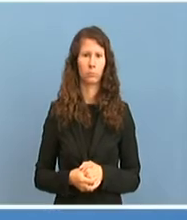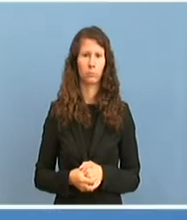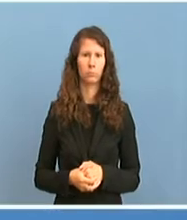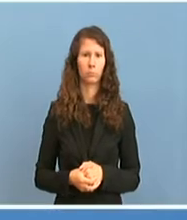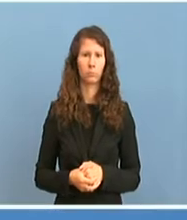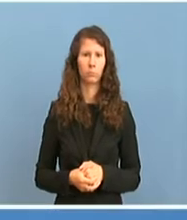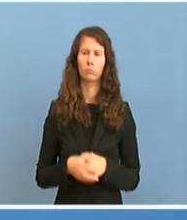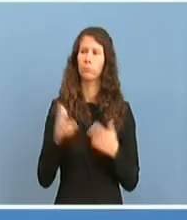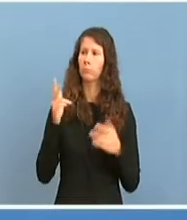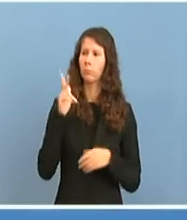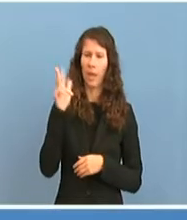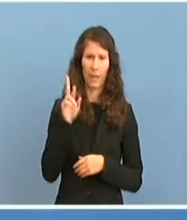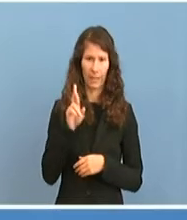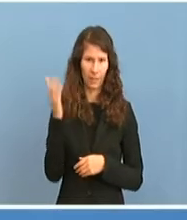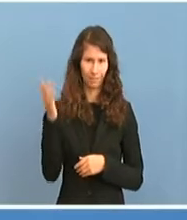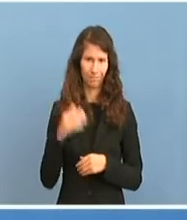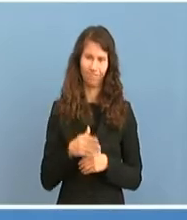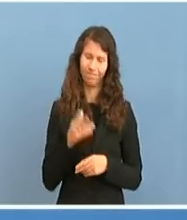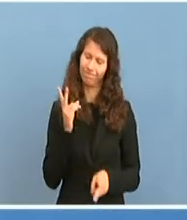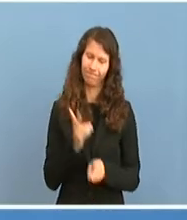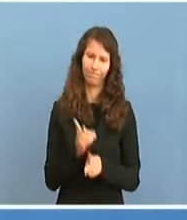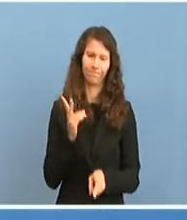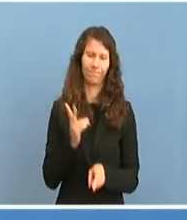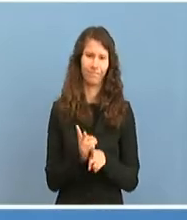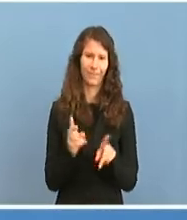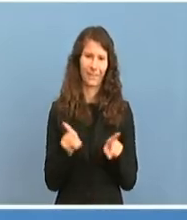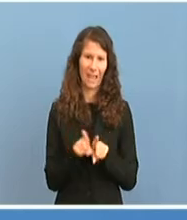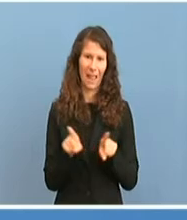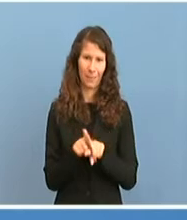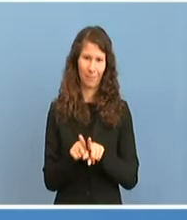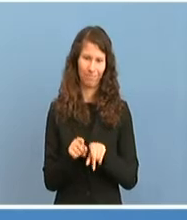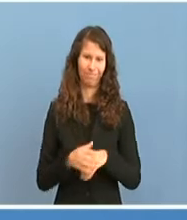Herr Rinke, es bleibt dabei, die